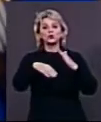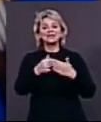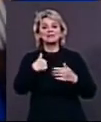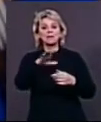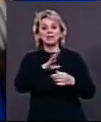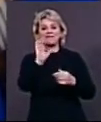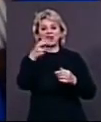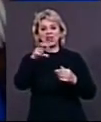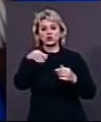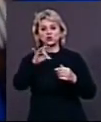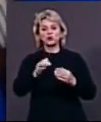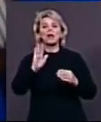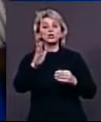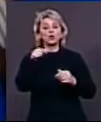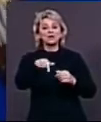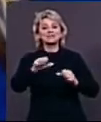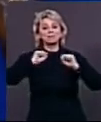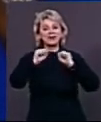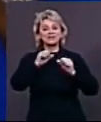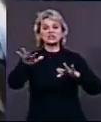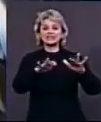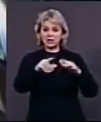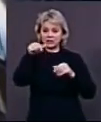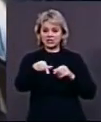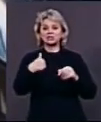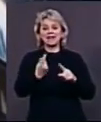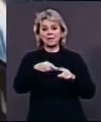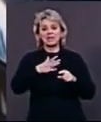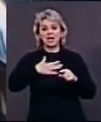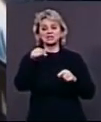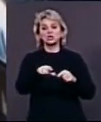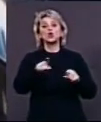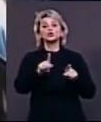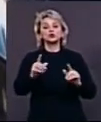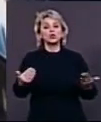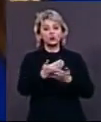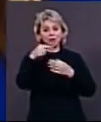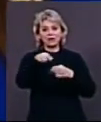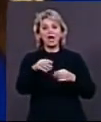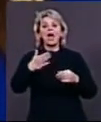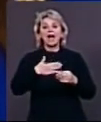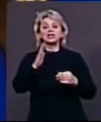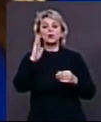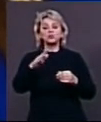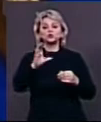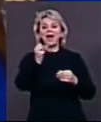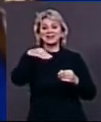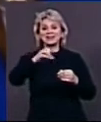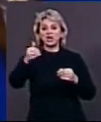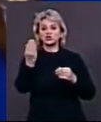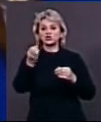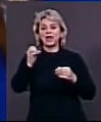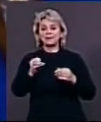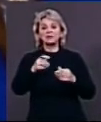была волонтером, преимущественно на спортивных событиях. Для меня здесь тоже будет что-то новое. Я буду атташе, то